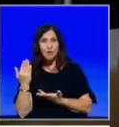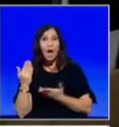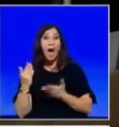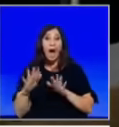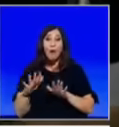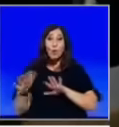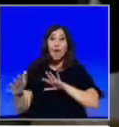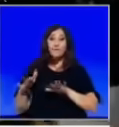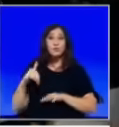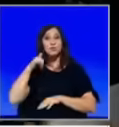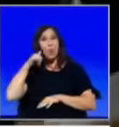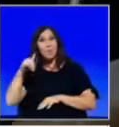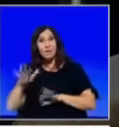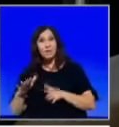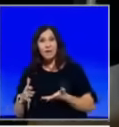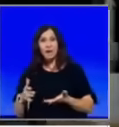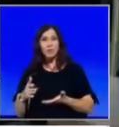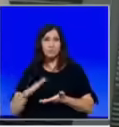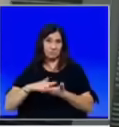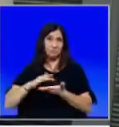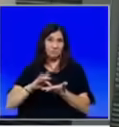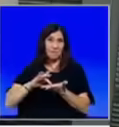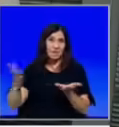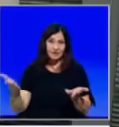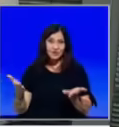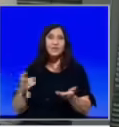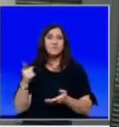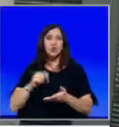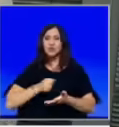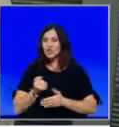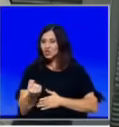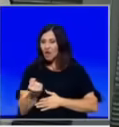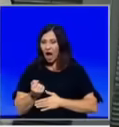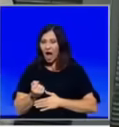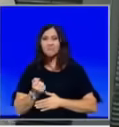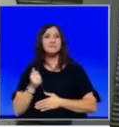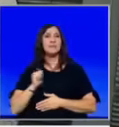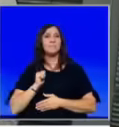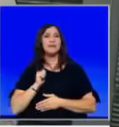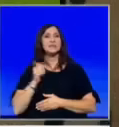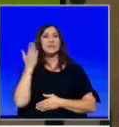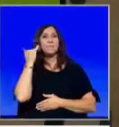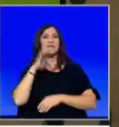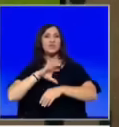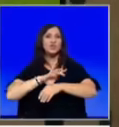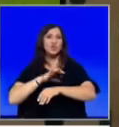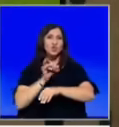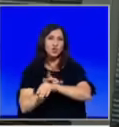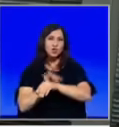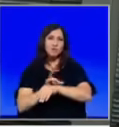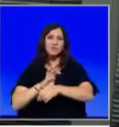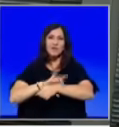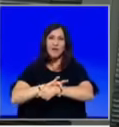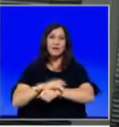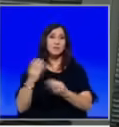евентуално се обади някой, това пък е таблетче. В този шкаф се пазят забравени часовници, накити, както и пари.